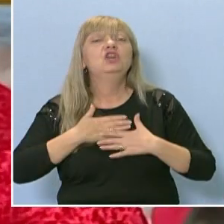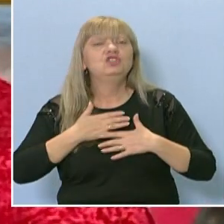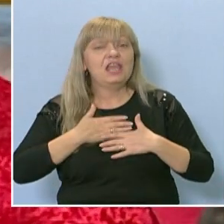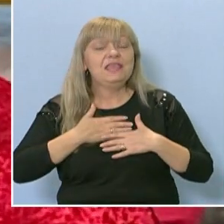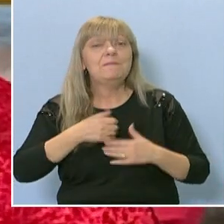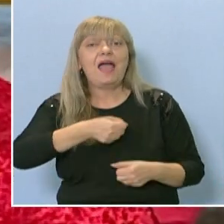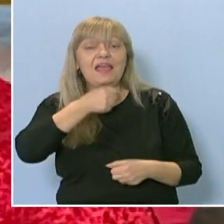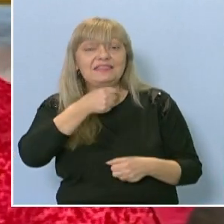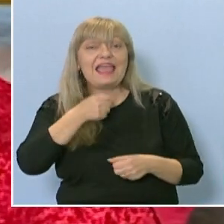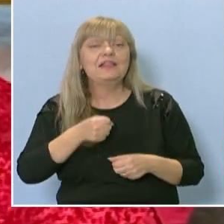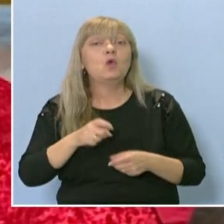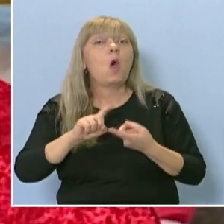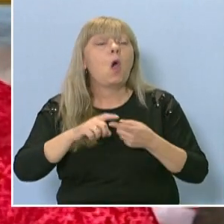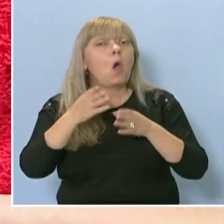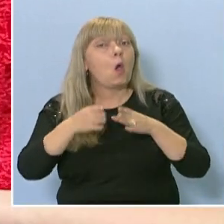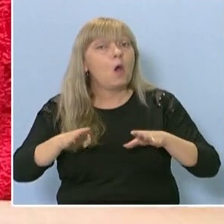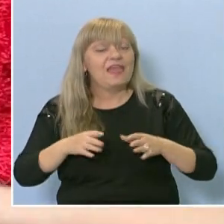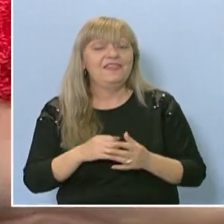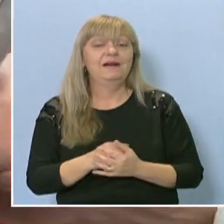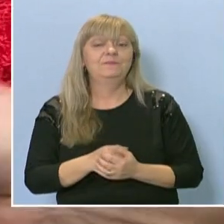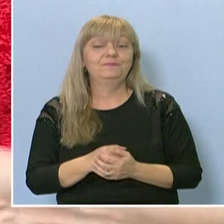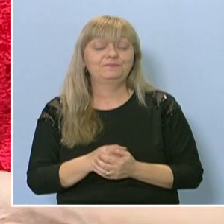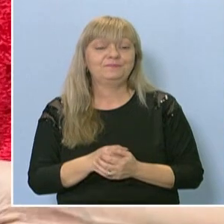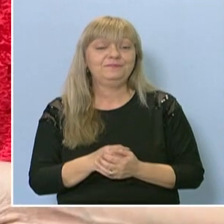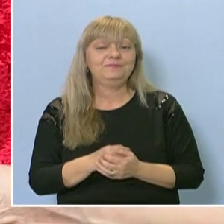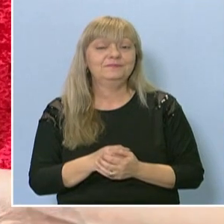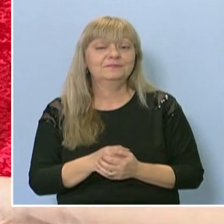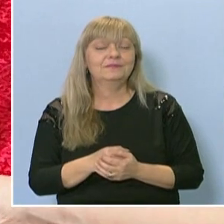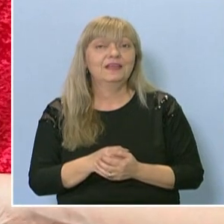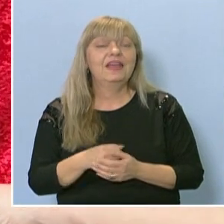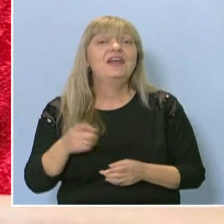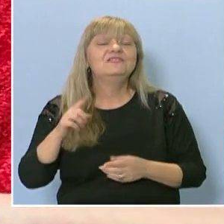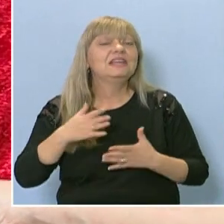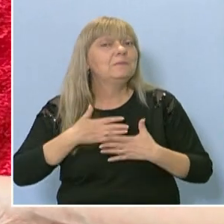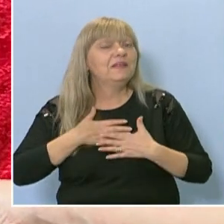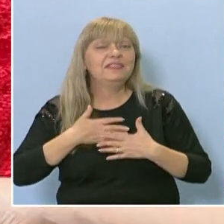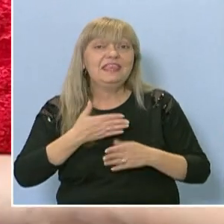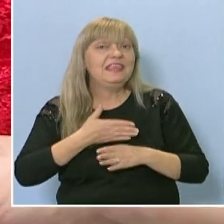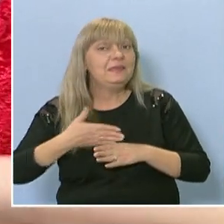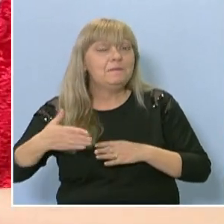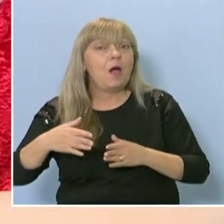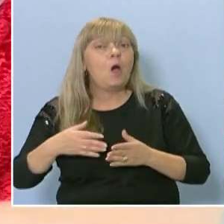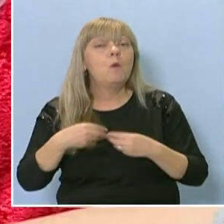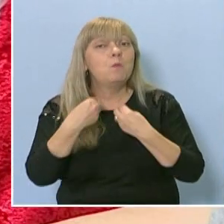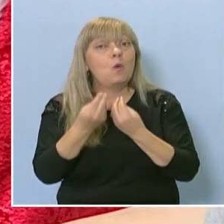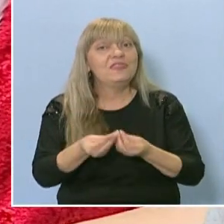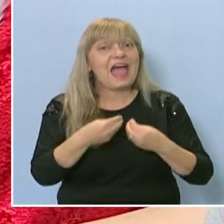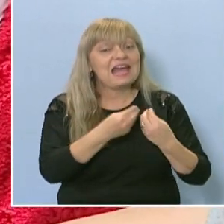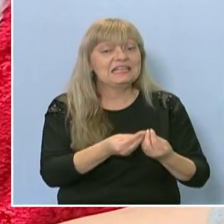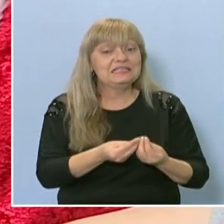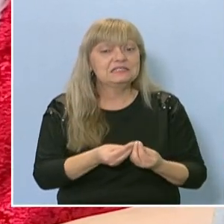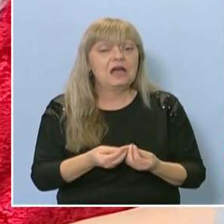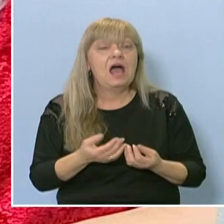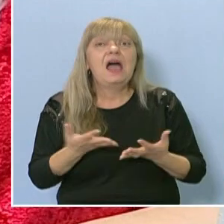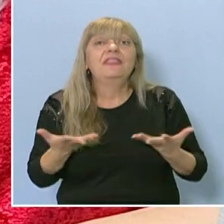Коледа, че няма как да няма. Всеки път има подаръци. А пък то уж няма